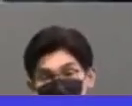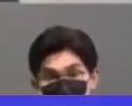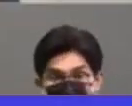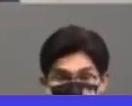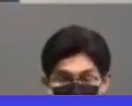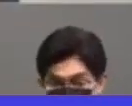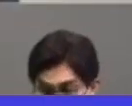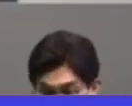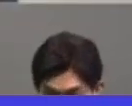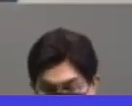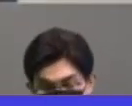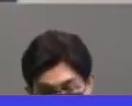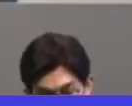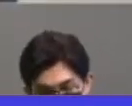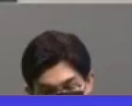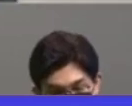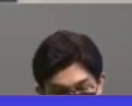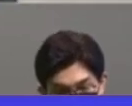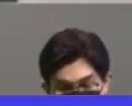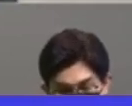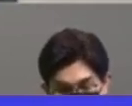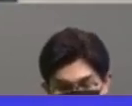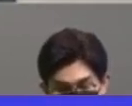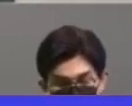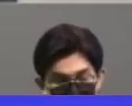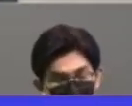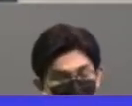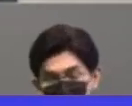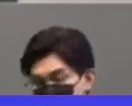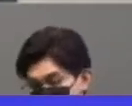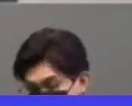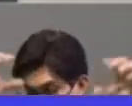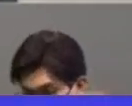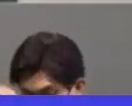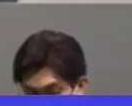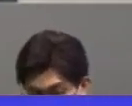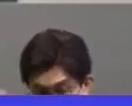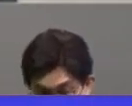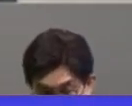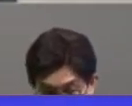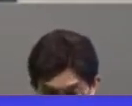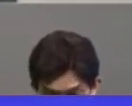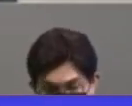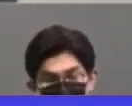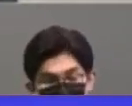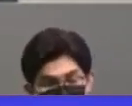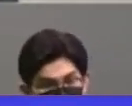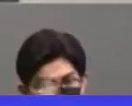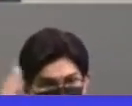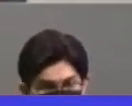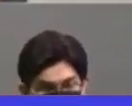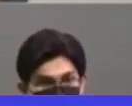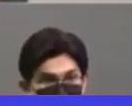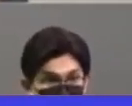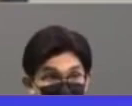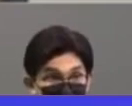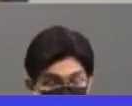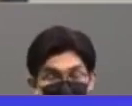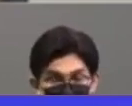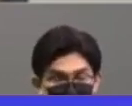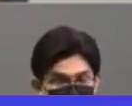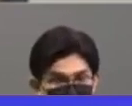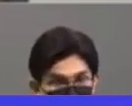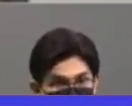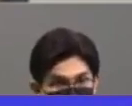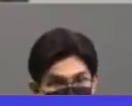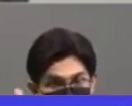ของสำนักงานข้าหลวงใหญ ่ OSCHR เนี่ยนะประจำภูมิภาคเอเชียตะวันออกเฉียงใต้บอกว่าการประกาศใช้พร